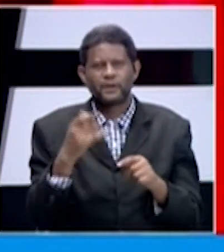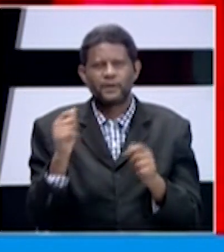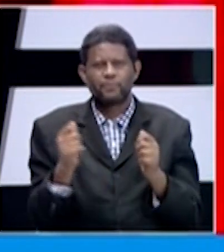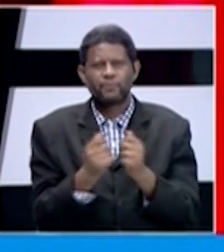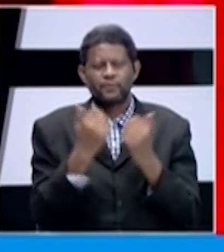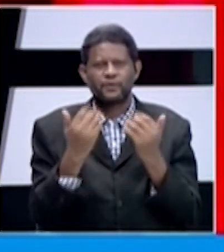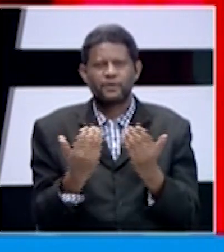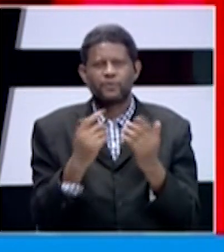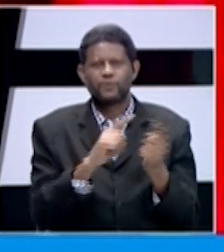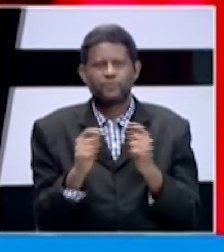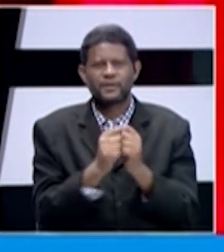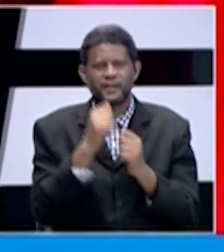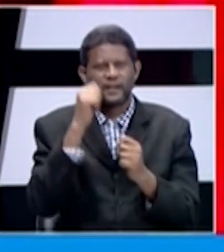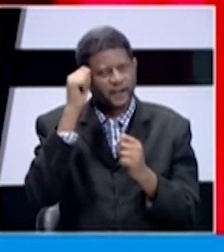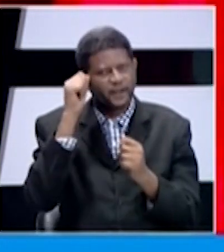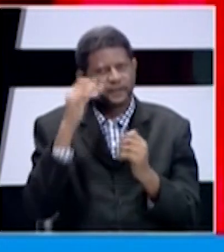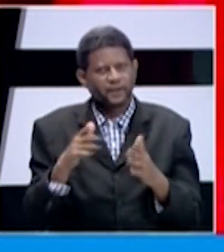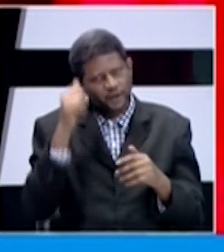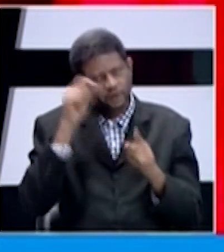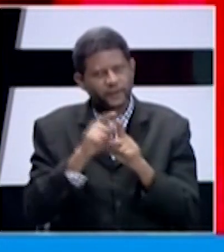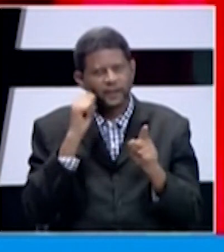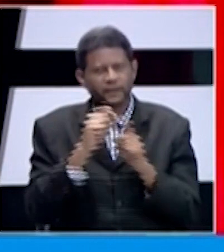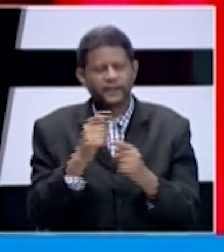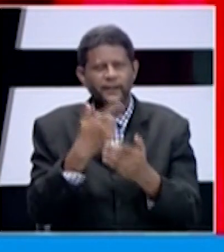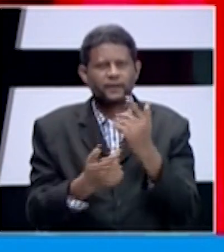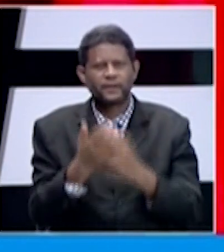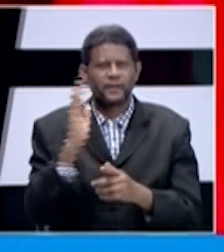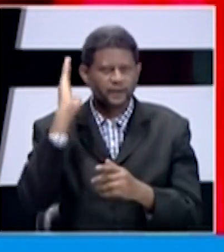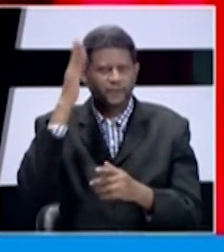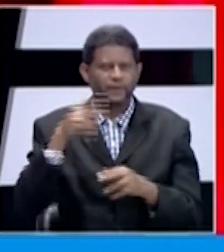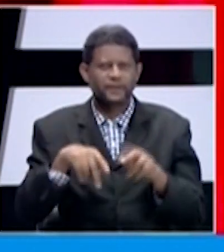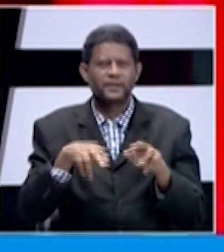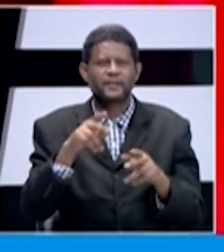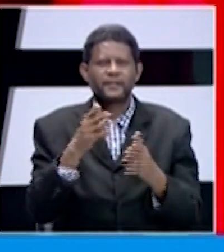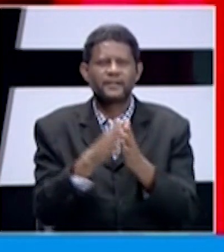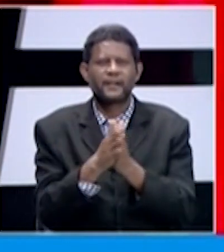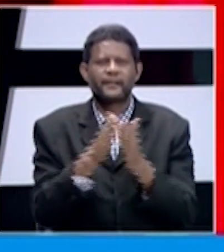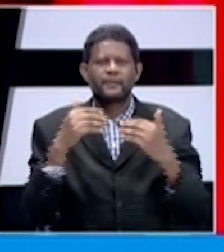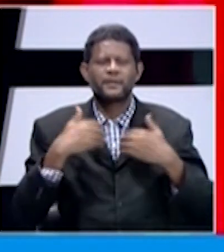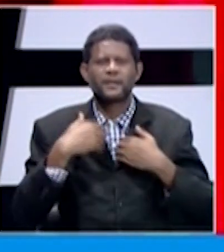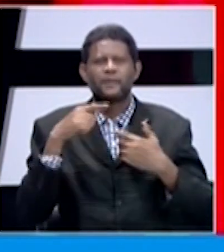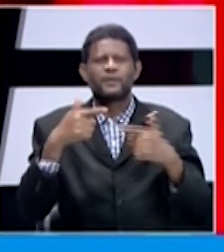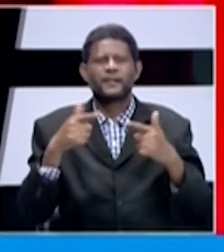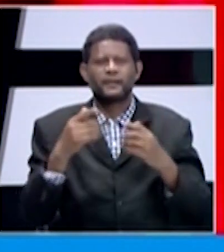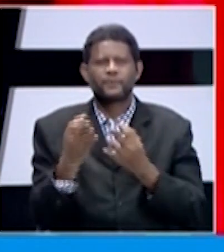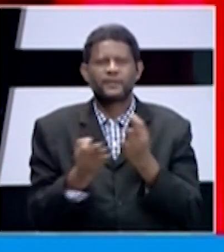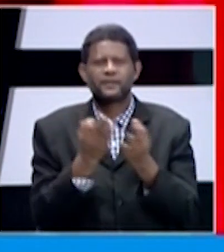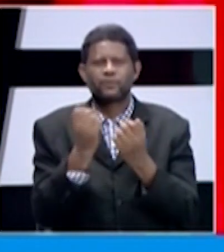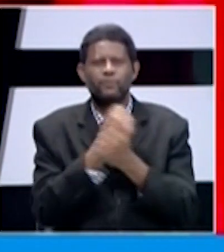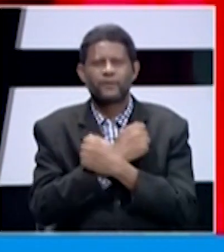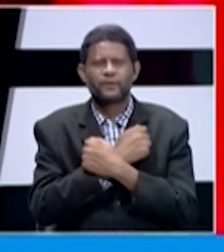ኤርትራውያን ኣሓትናን ኣሕዋትናን ኮይንና እናተማኽርና ንቅድሚት ክንስድር ድሌት ከም ዘለና በዘጋጣሚ ክንገልፀልኩም